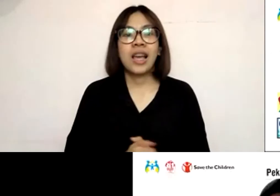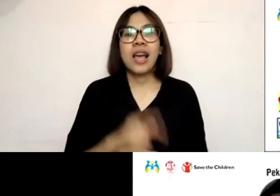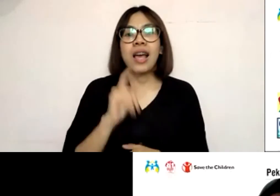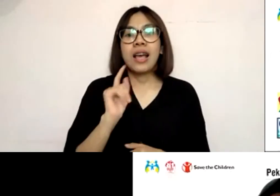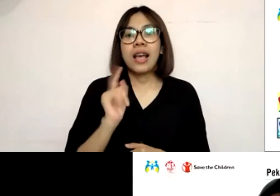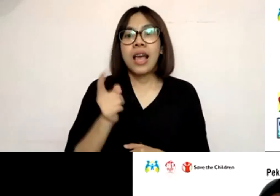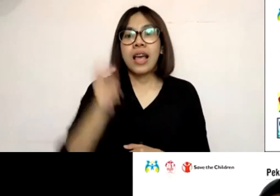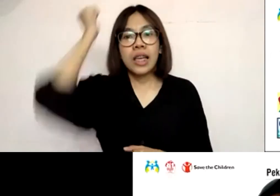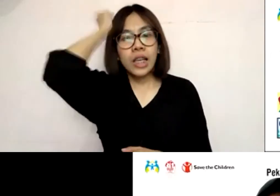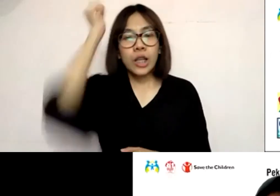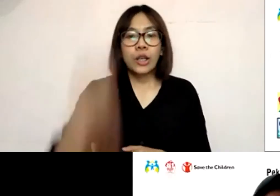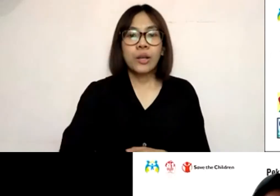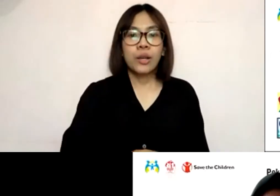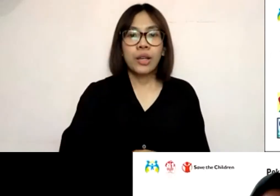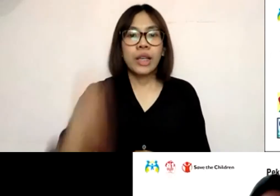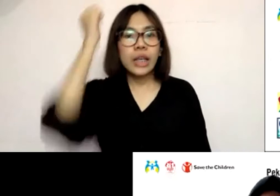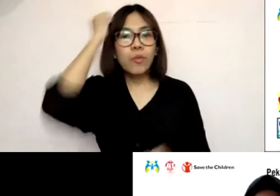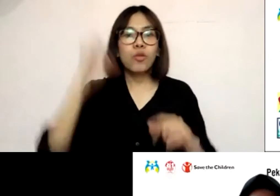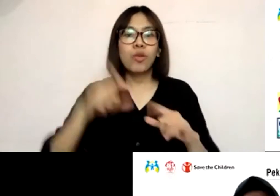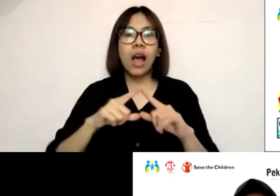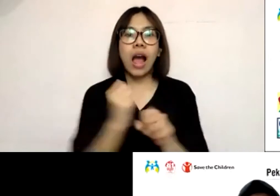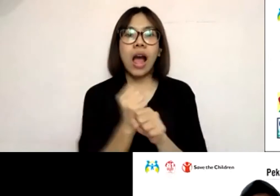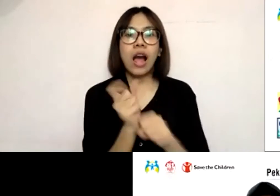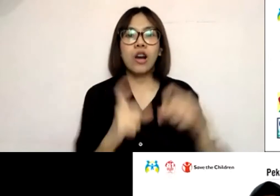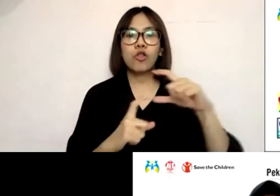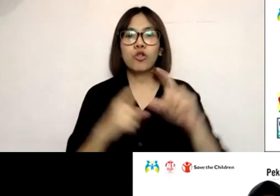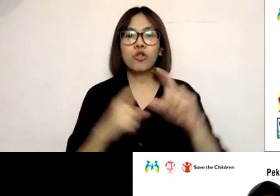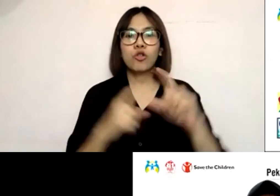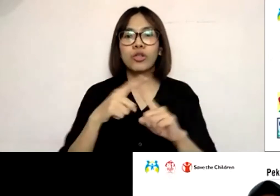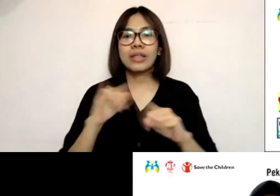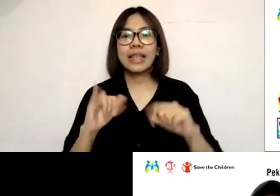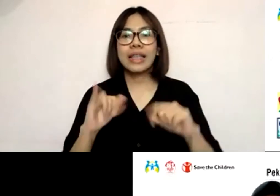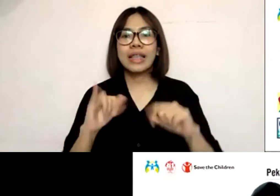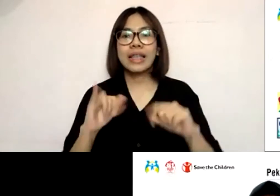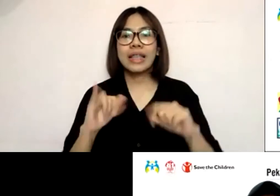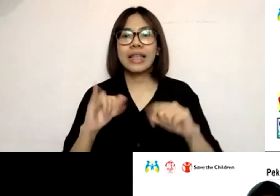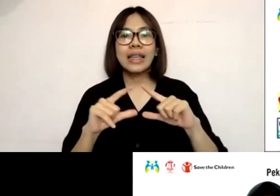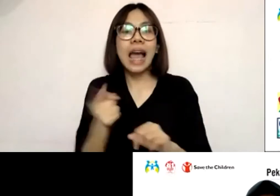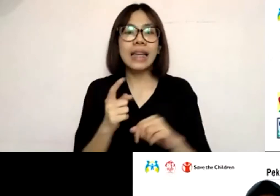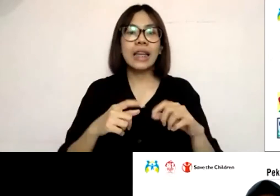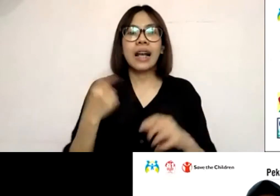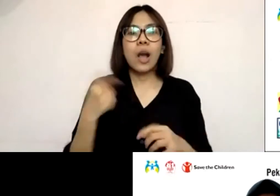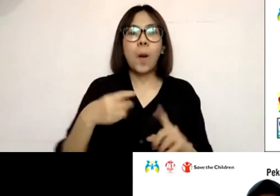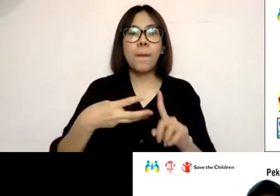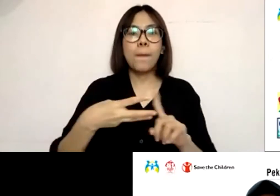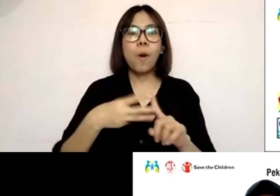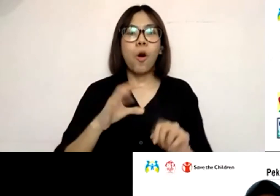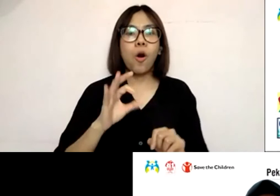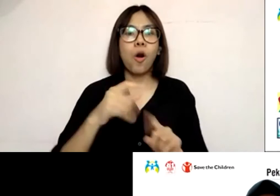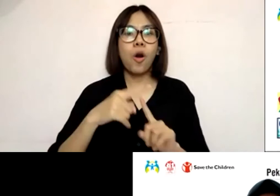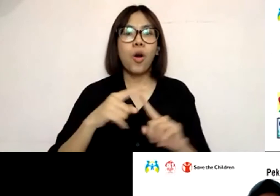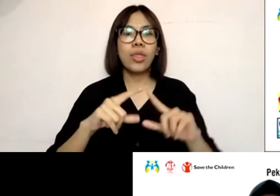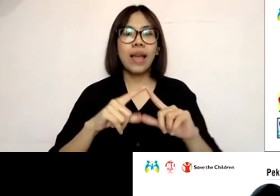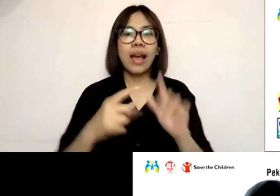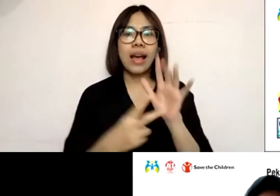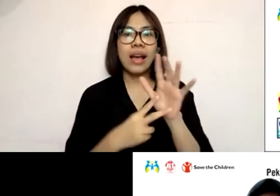CEO Botanina. Ya, Halo. Bu. Ya, Mas Bayu. Oke. Nah, sehat ya Bu ya